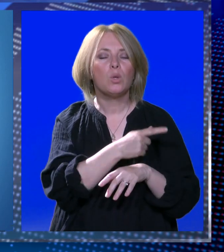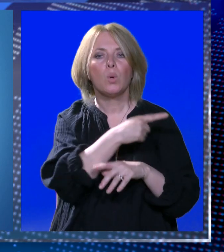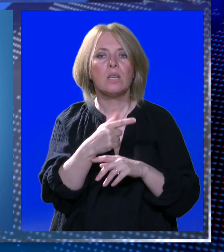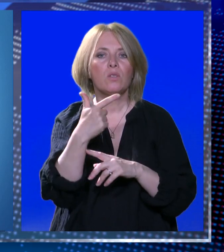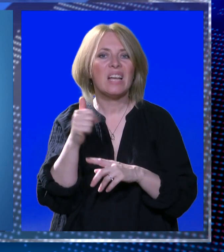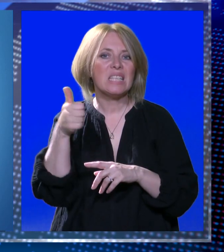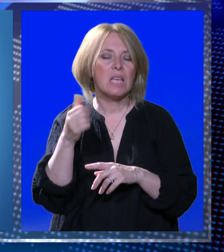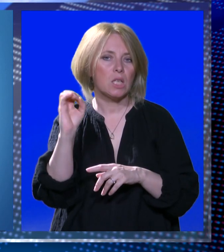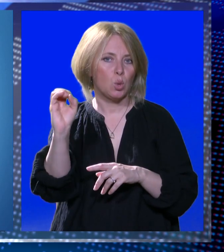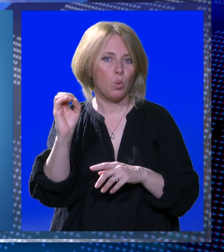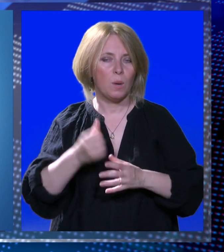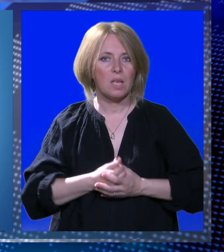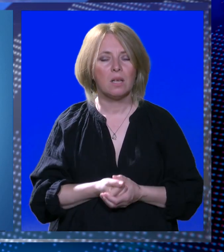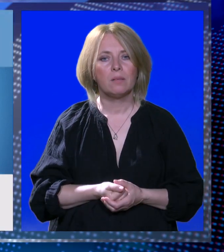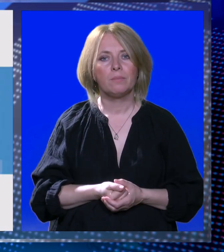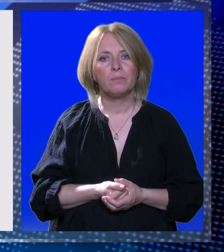C.